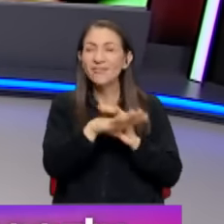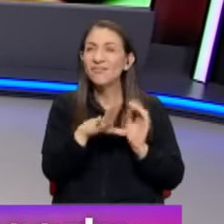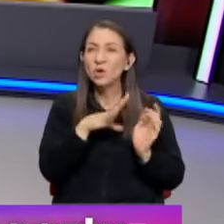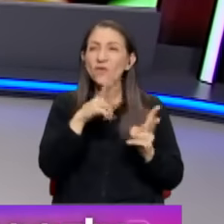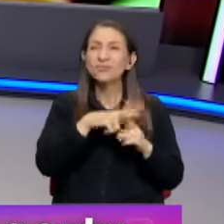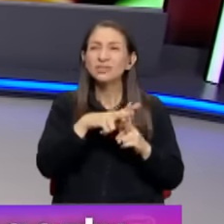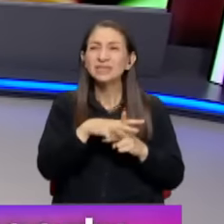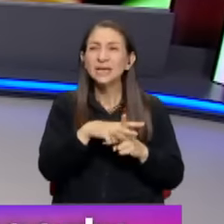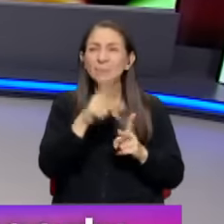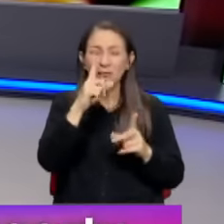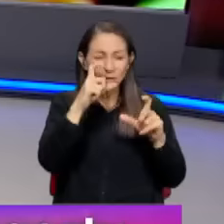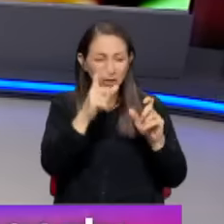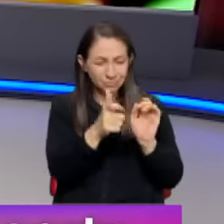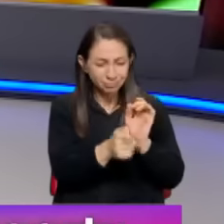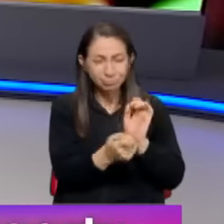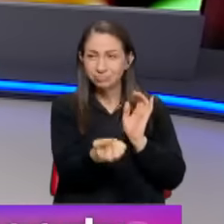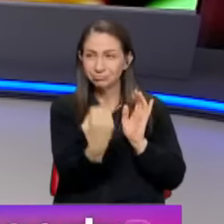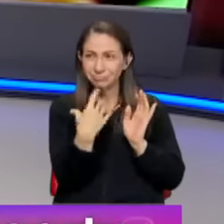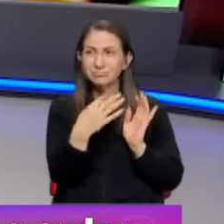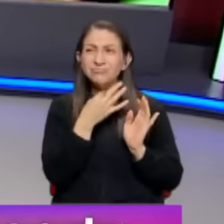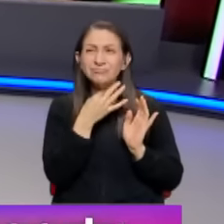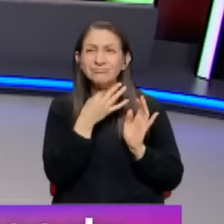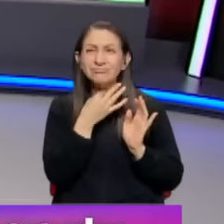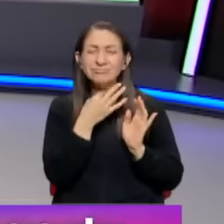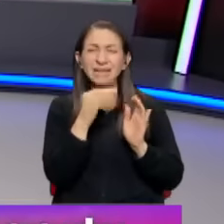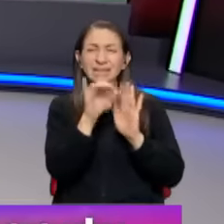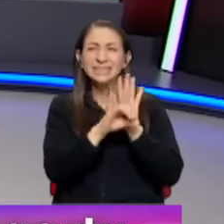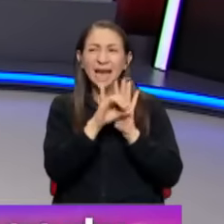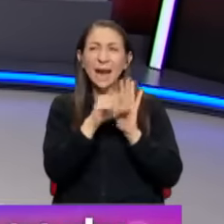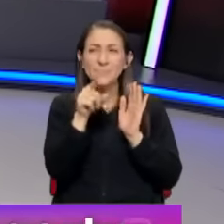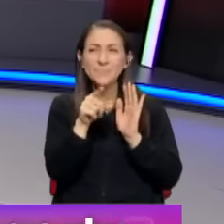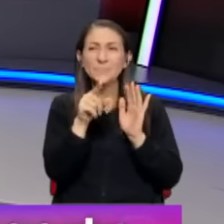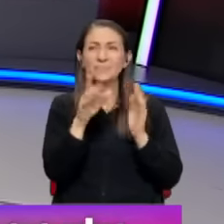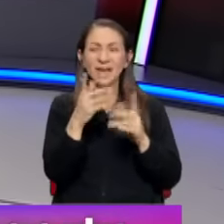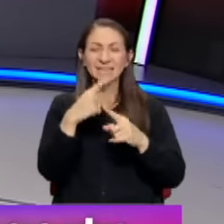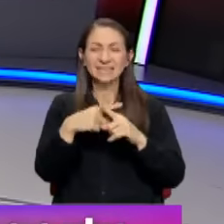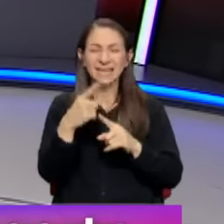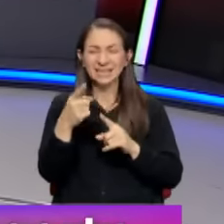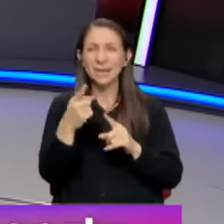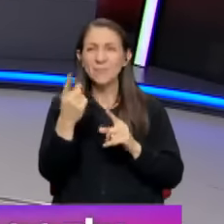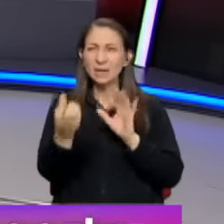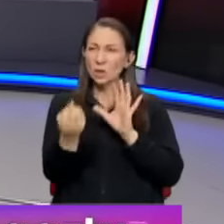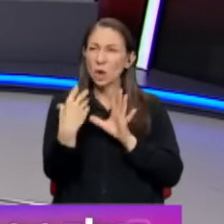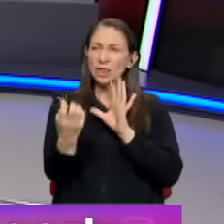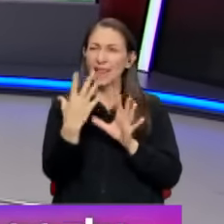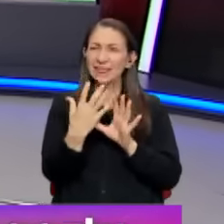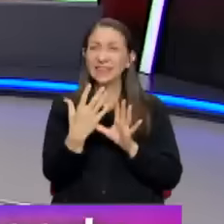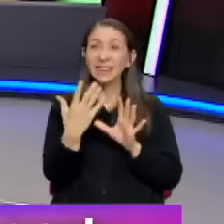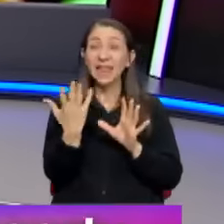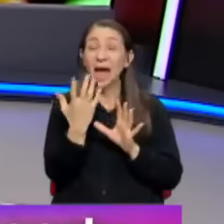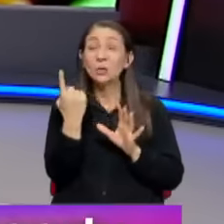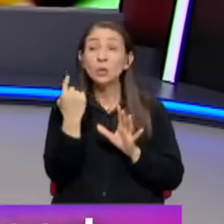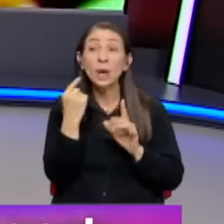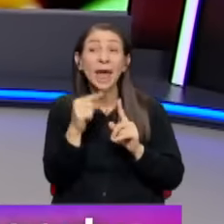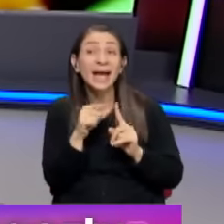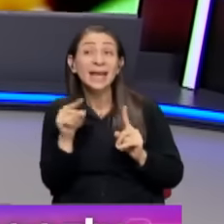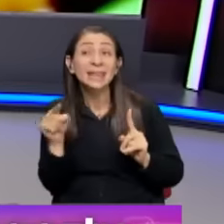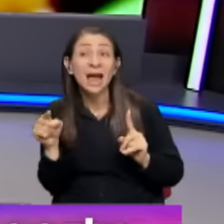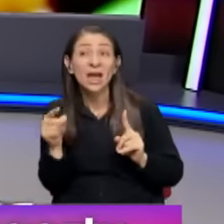o fişleri bir fotoğrafını çekip gönderir misiniz bize? Instagram'dan ve X'ten bir ulaştırır mısınız? Daha düne